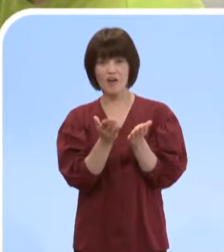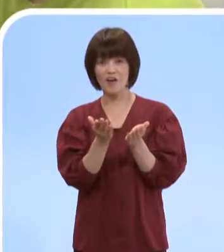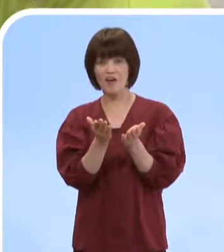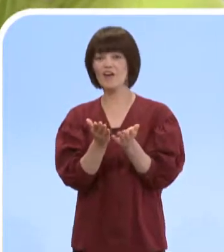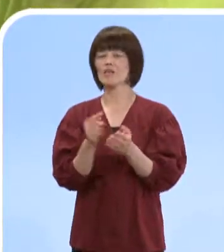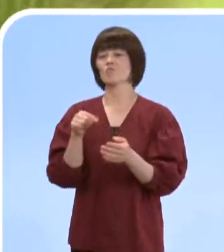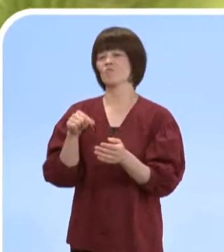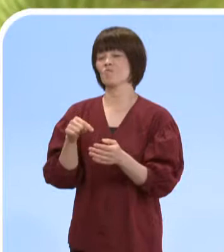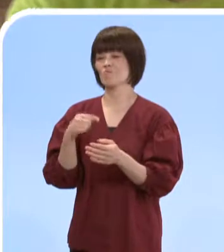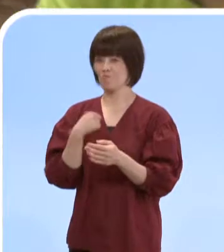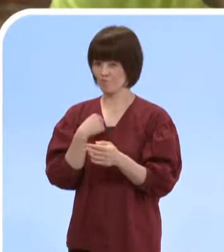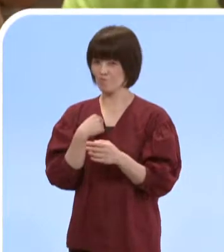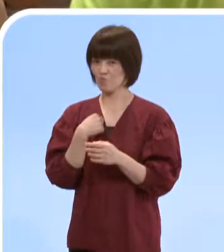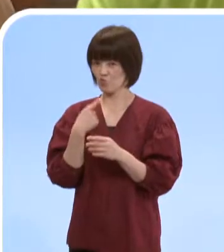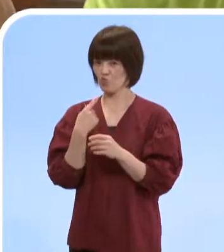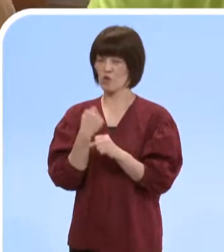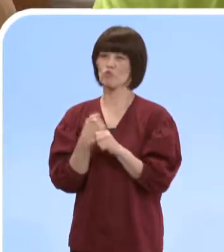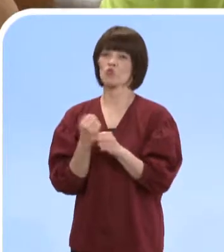れ？